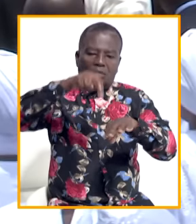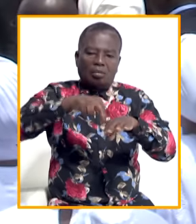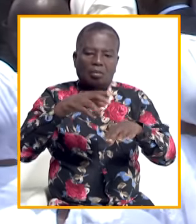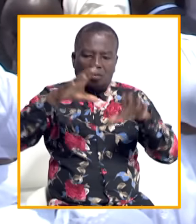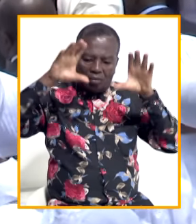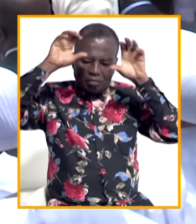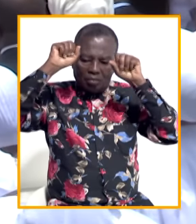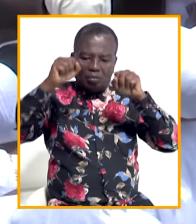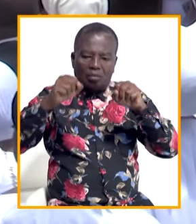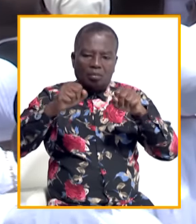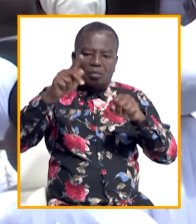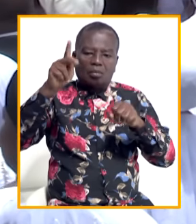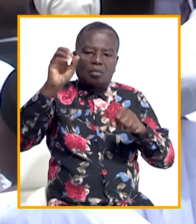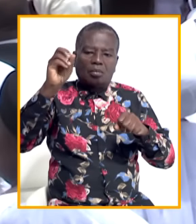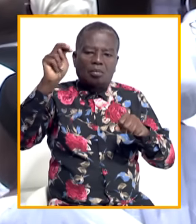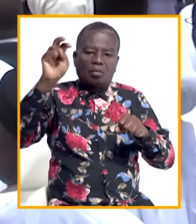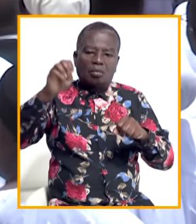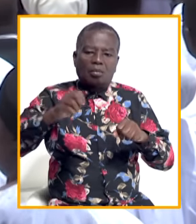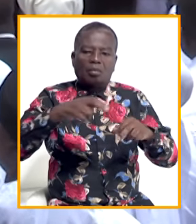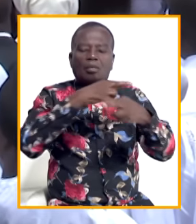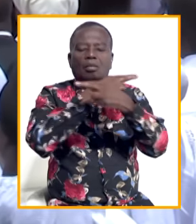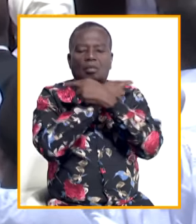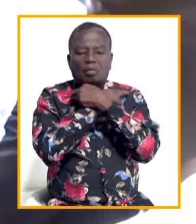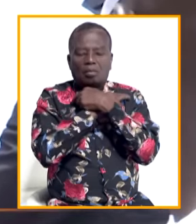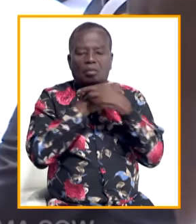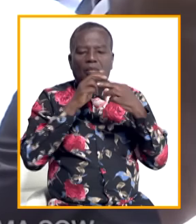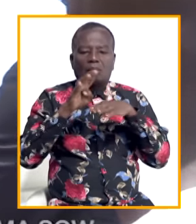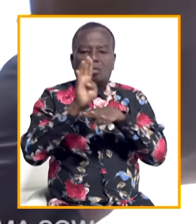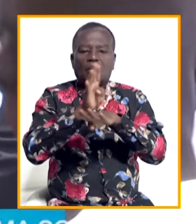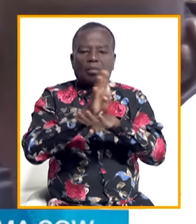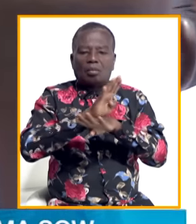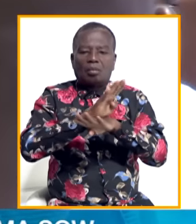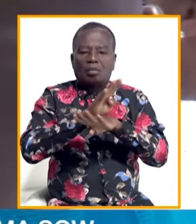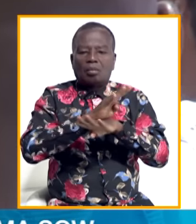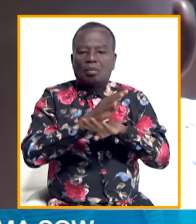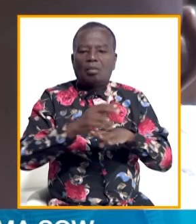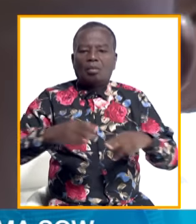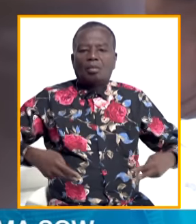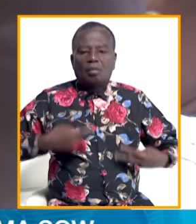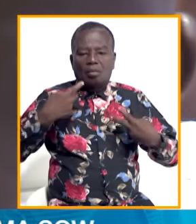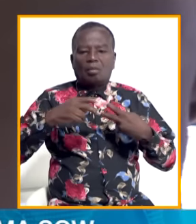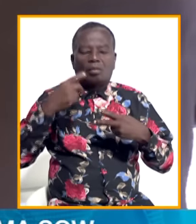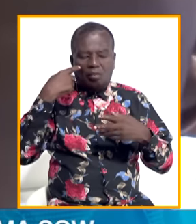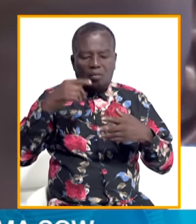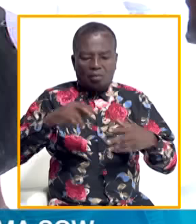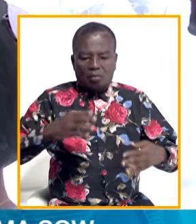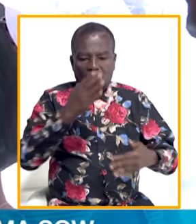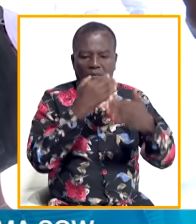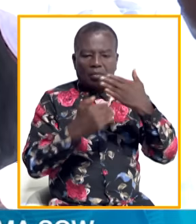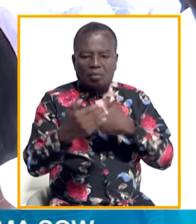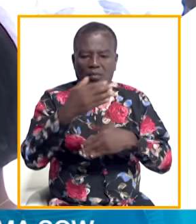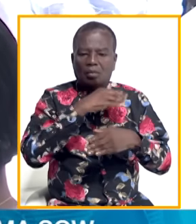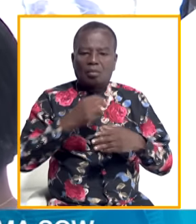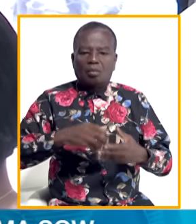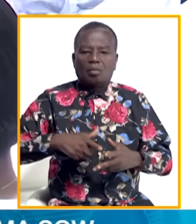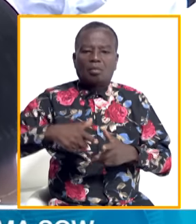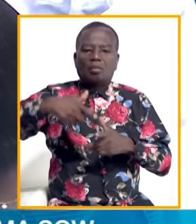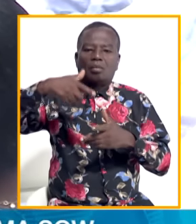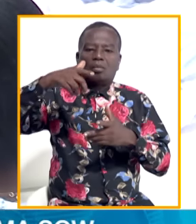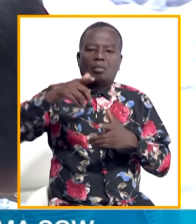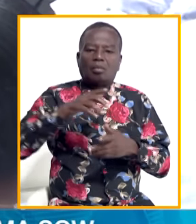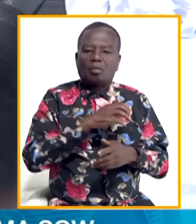Le président Koné Mamadou reposera à Boaké, la ville qu'il a vue naître et grandir. Sa dépouille sera mise en